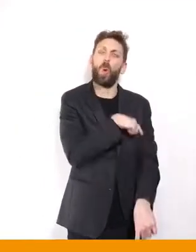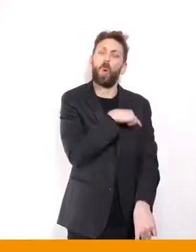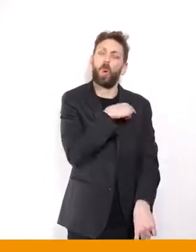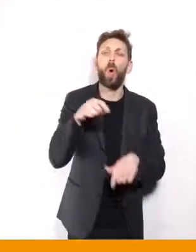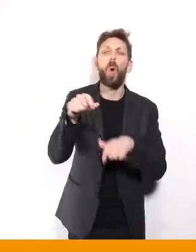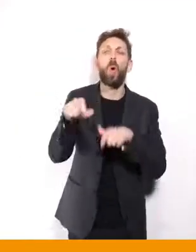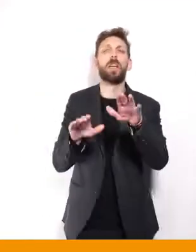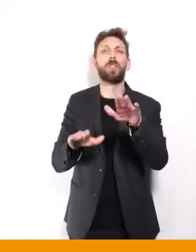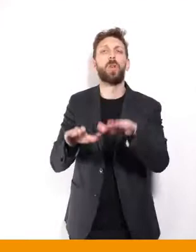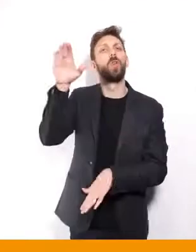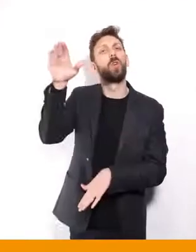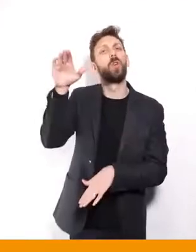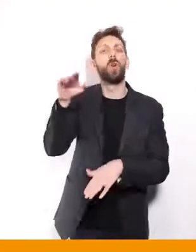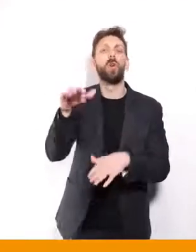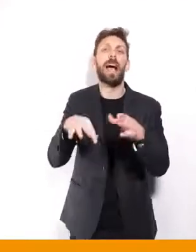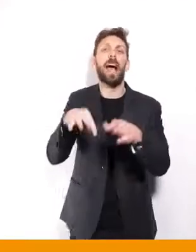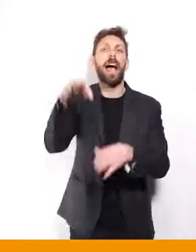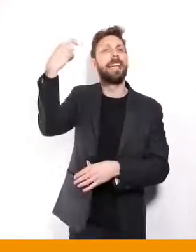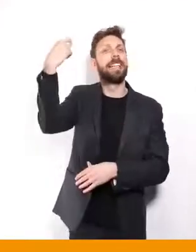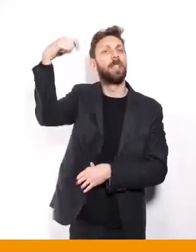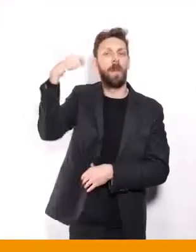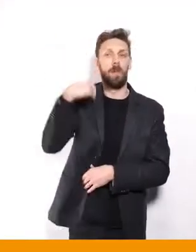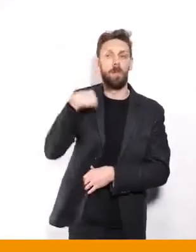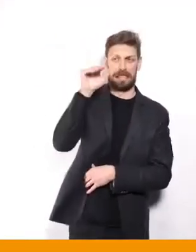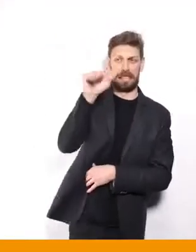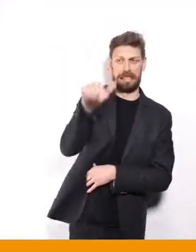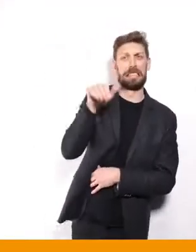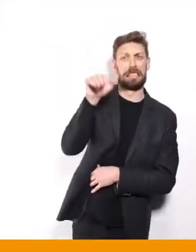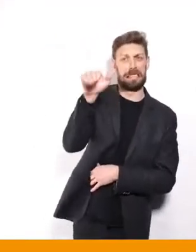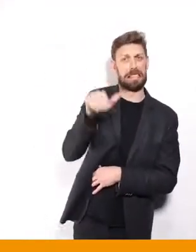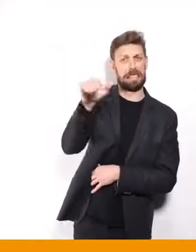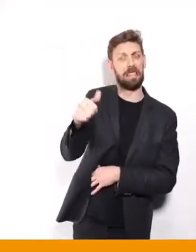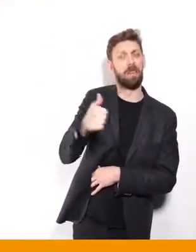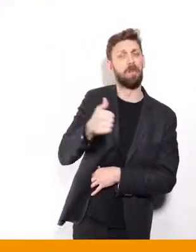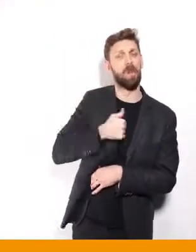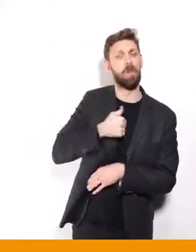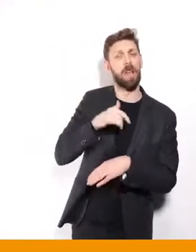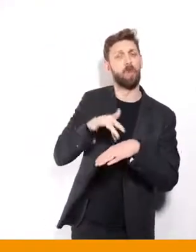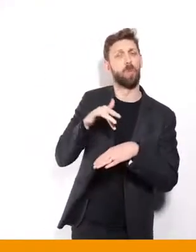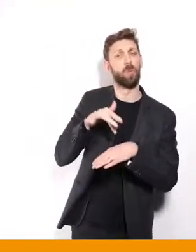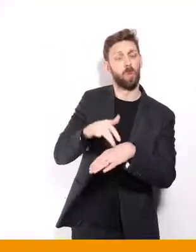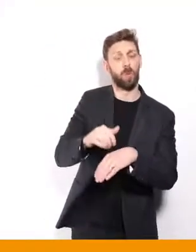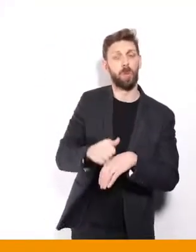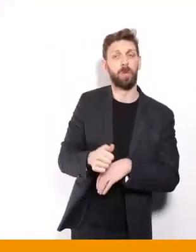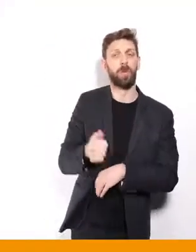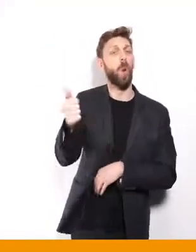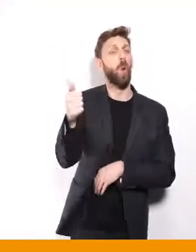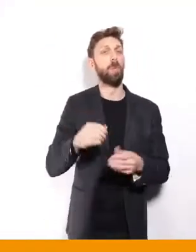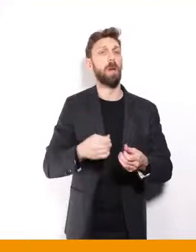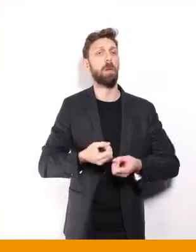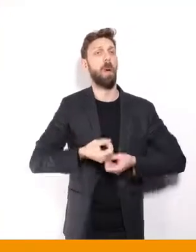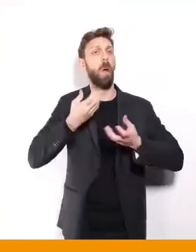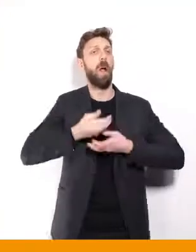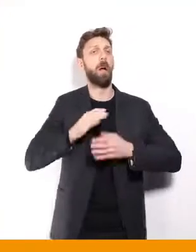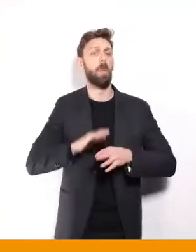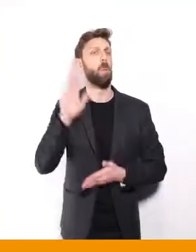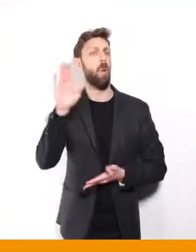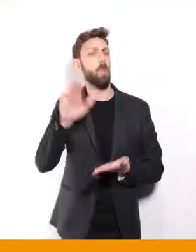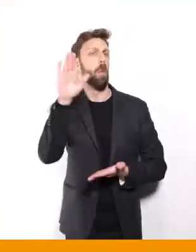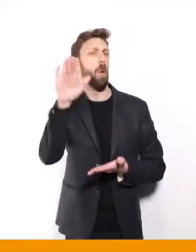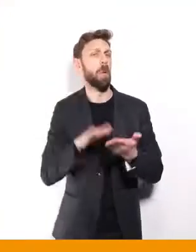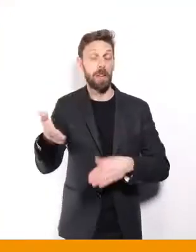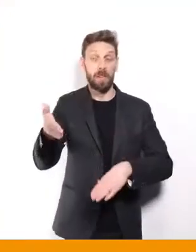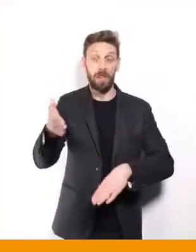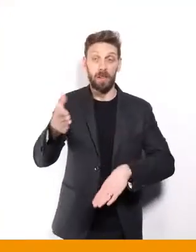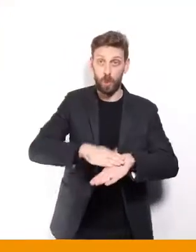candidats à l'élection présidentielle qui finalement en promettent, sans forcément